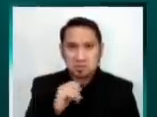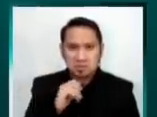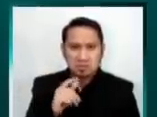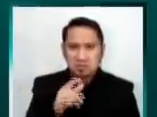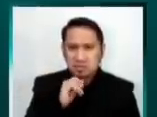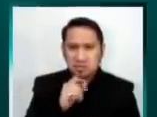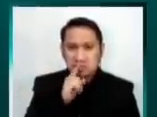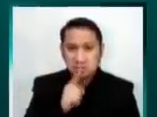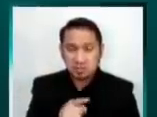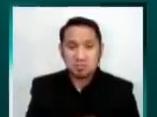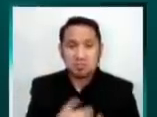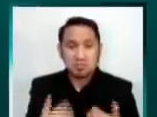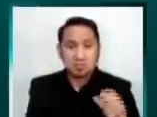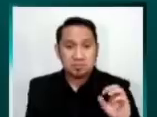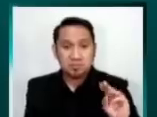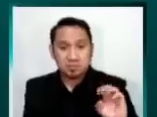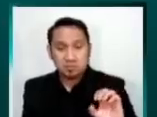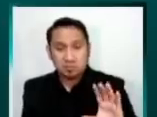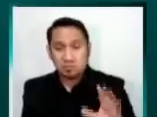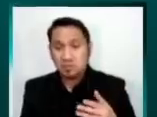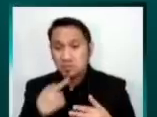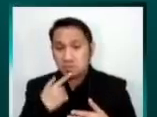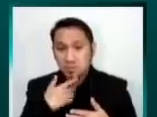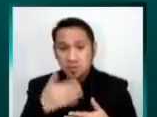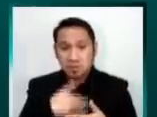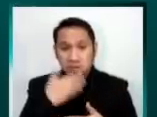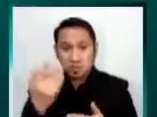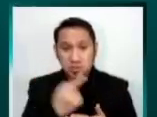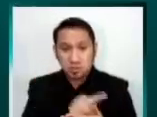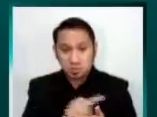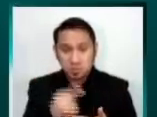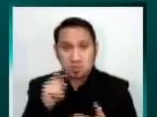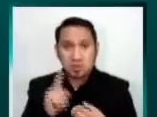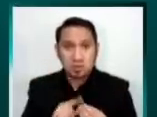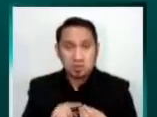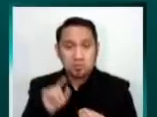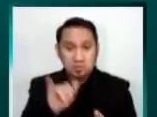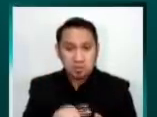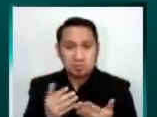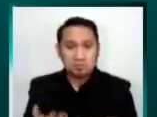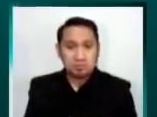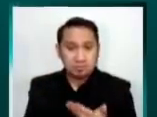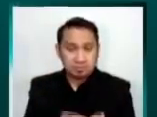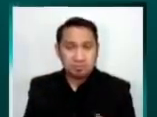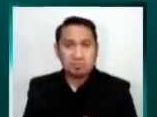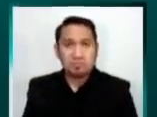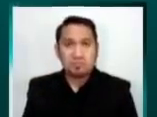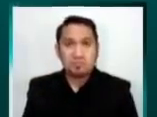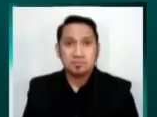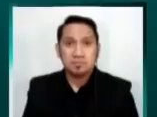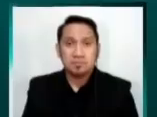ng COMELEC na sa susunod na linggo na nila re-resolbahin ang resolusyon kaugnay sa petisyon para sa paghahain ng COC.